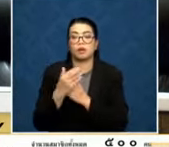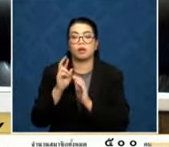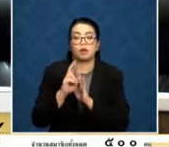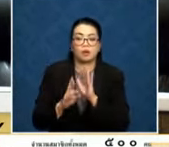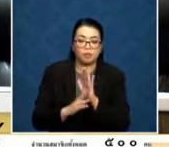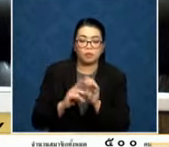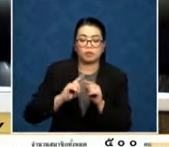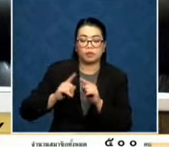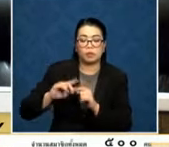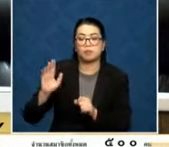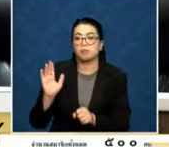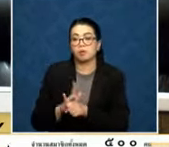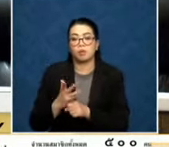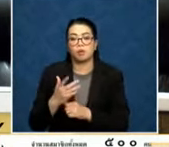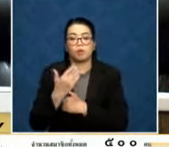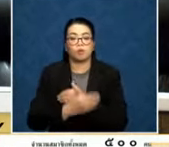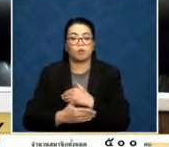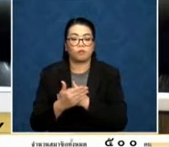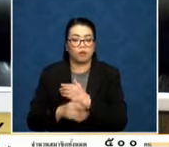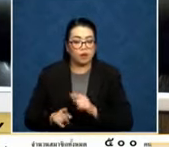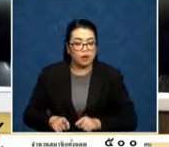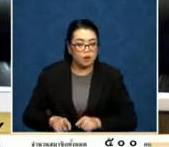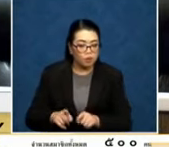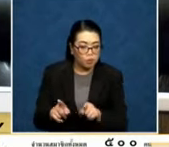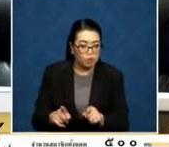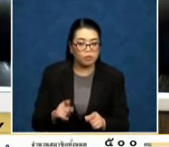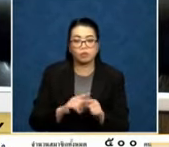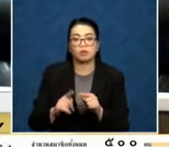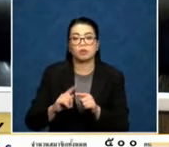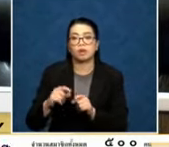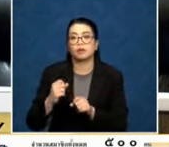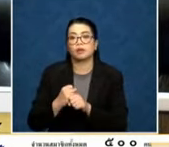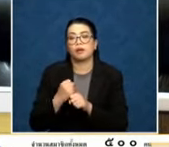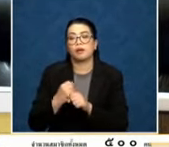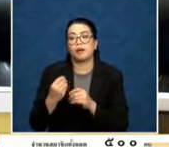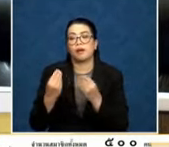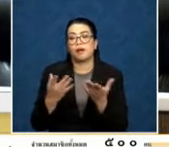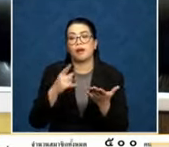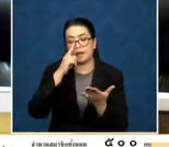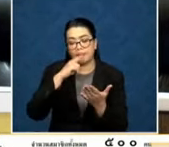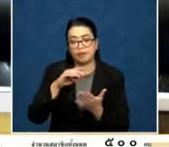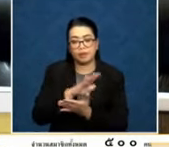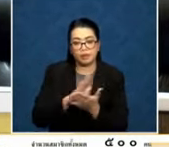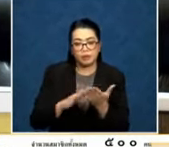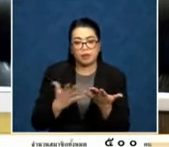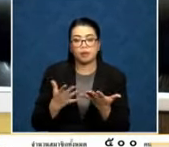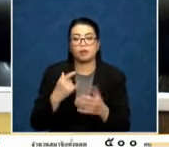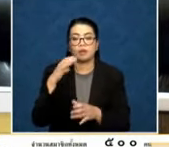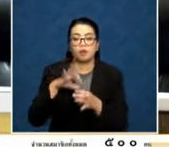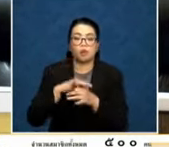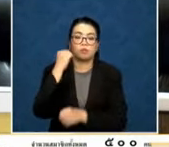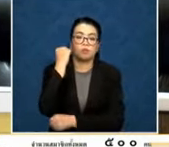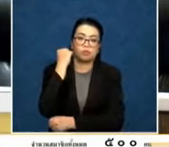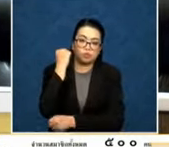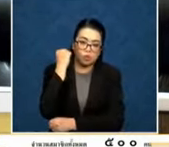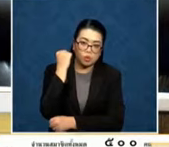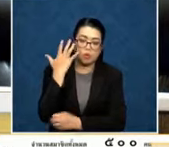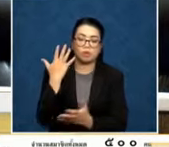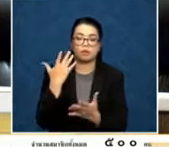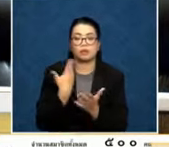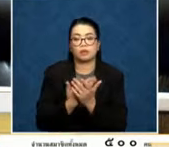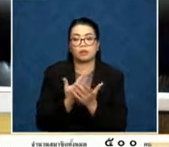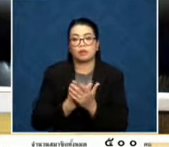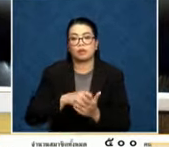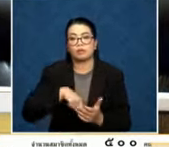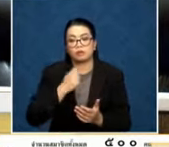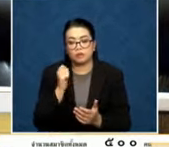ยังไม่เพียงพอครับรถไฟรางคู่น่าจะเป็นหมุดหมายที่จะทำให้ประเทศเราหลุดพ้นจากความยากจนในเรื่องของการเเสียเงิน